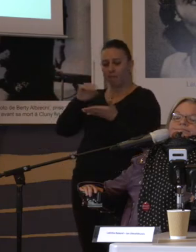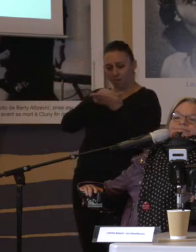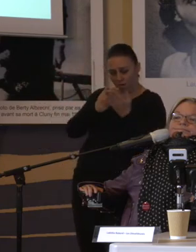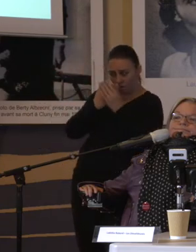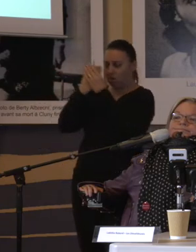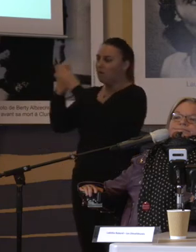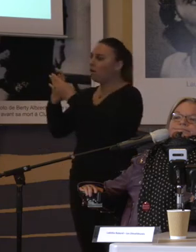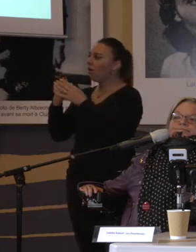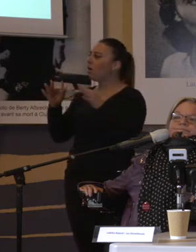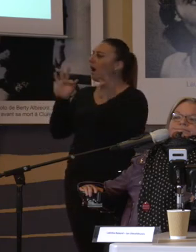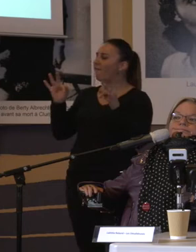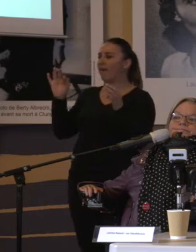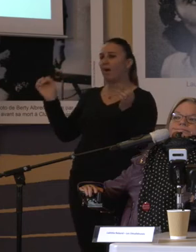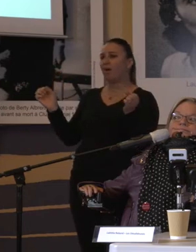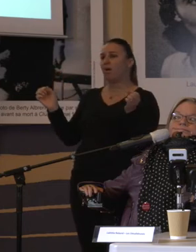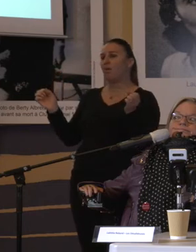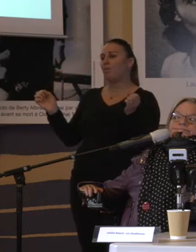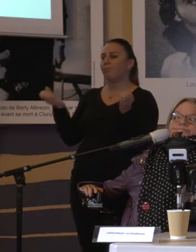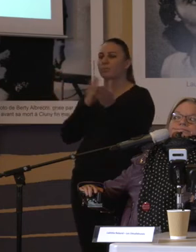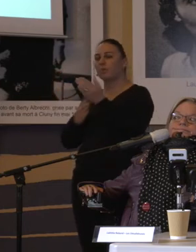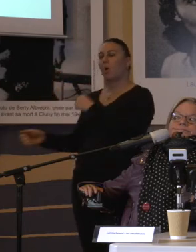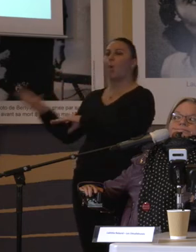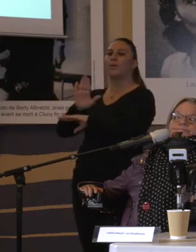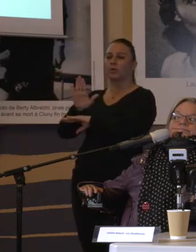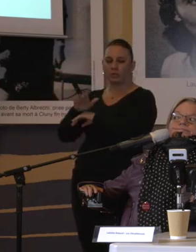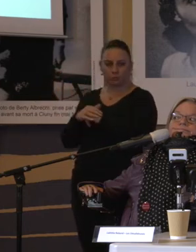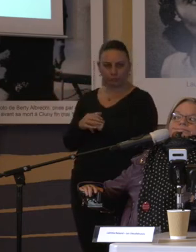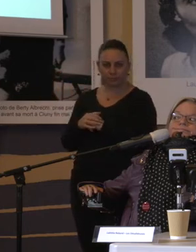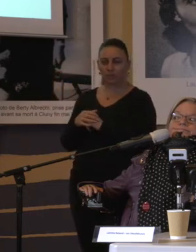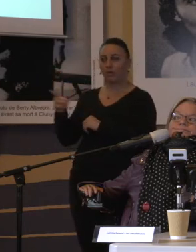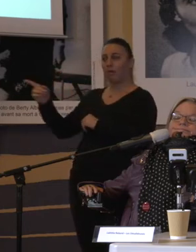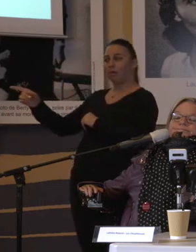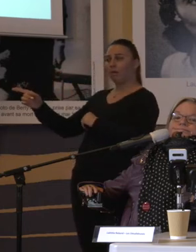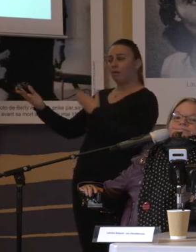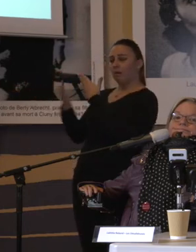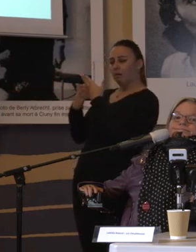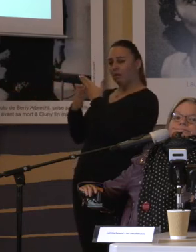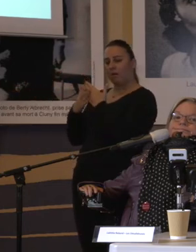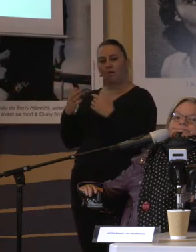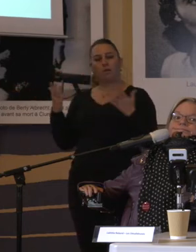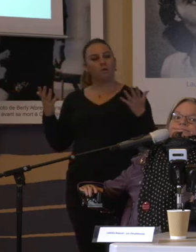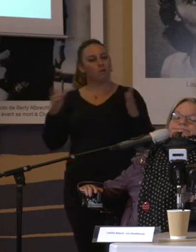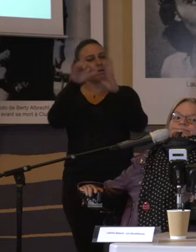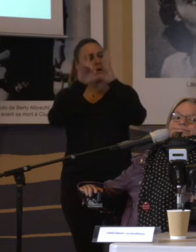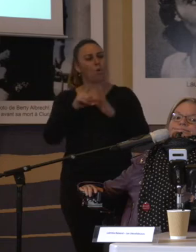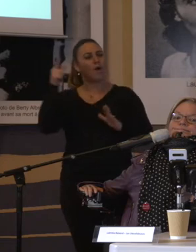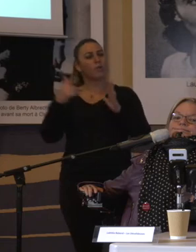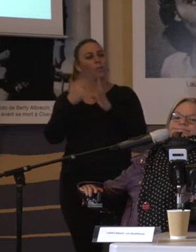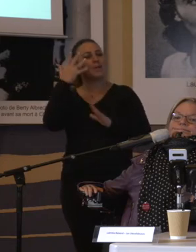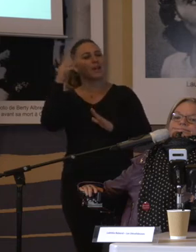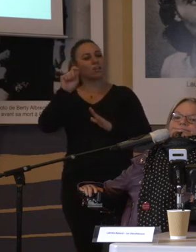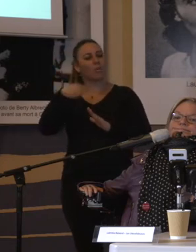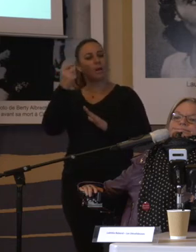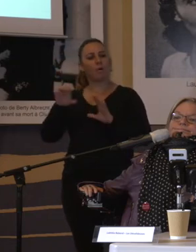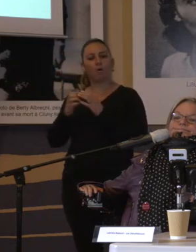sur la question de la représentation. Et il dit que les dispositions de la loi de 2005 et du Code de